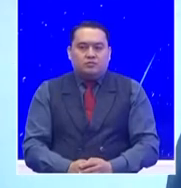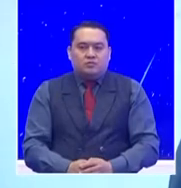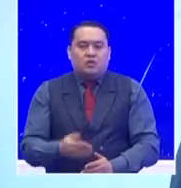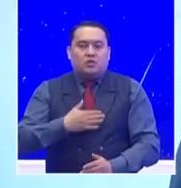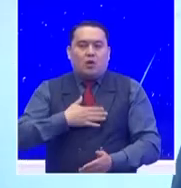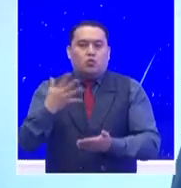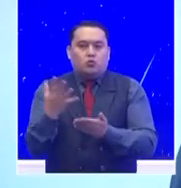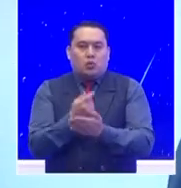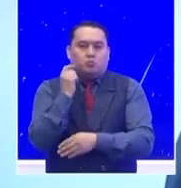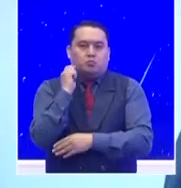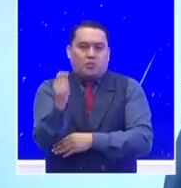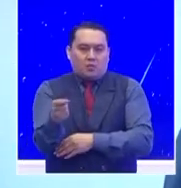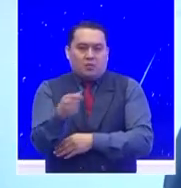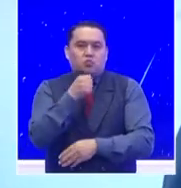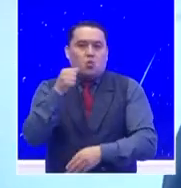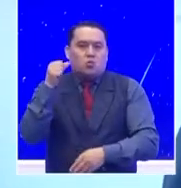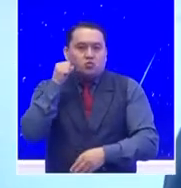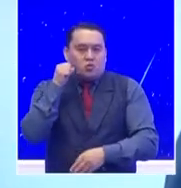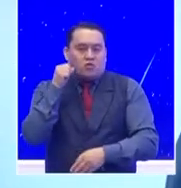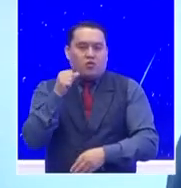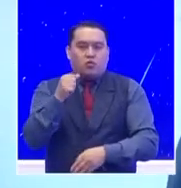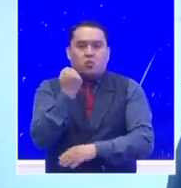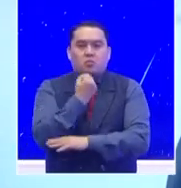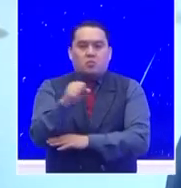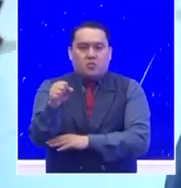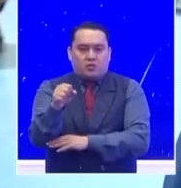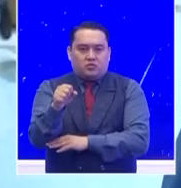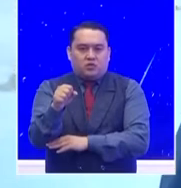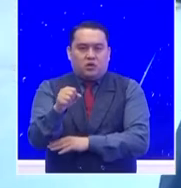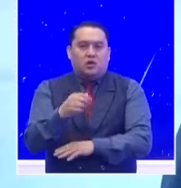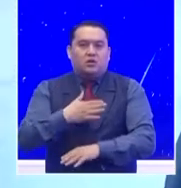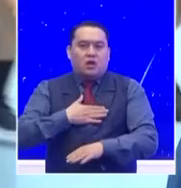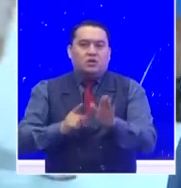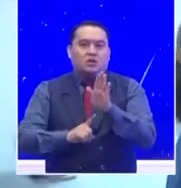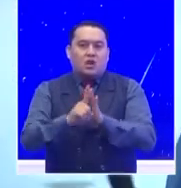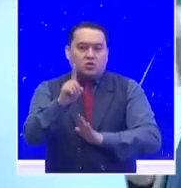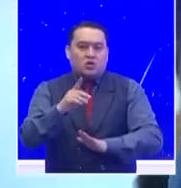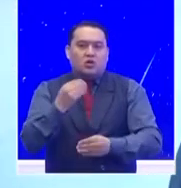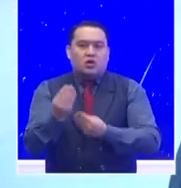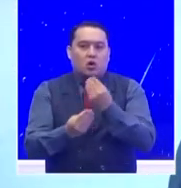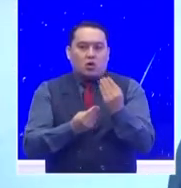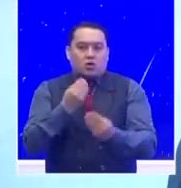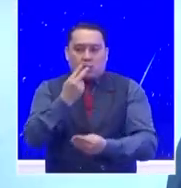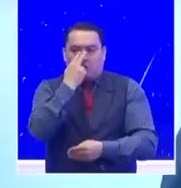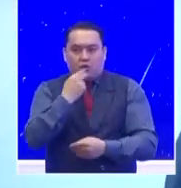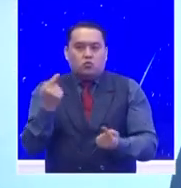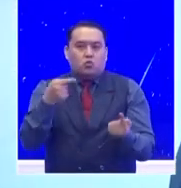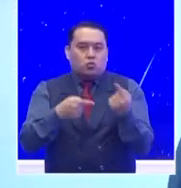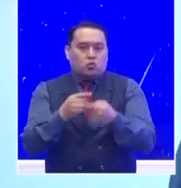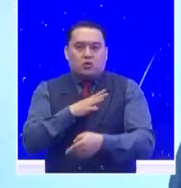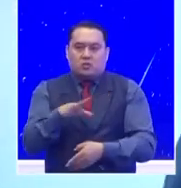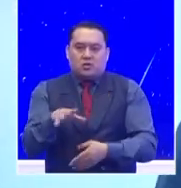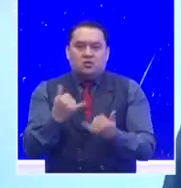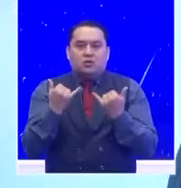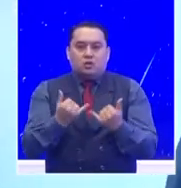Нам удалось обыграть прошлогоднего серебряного призера, команду «ВИП-пресс». Так как начало сезона, игроки еще не привыкли друг к другу. Но